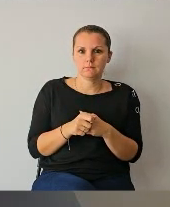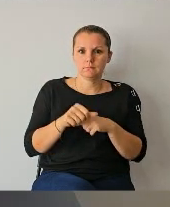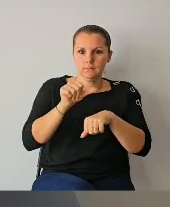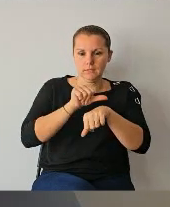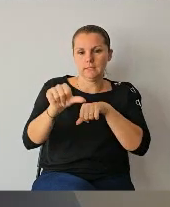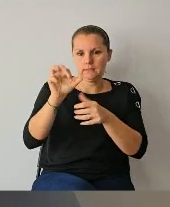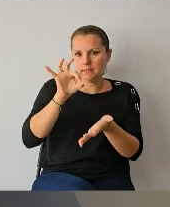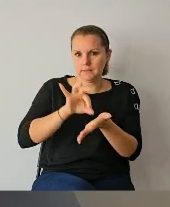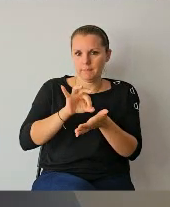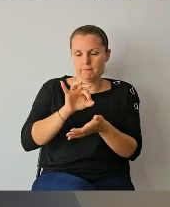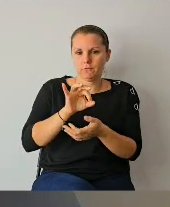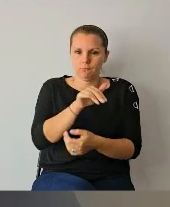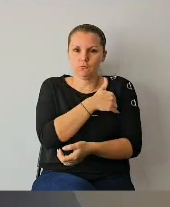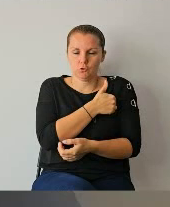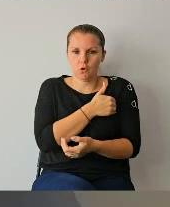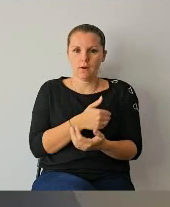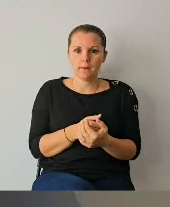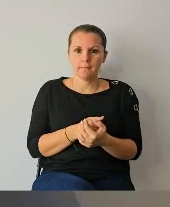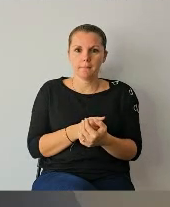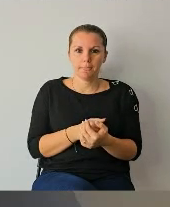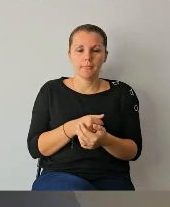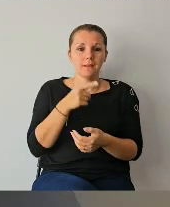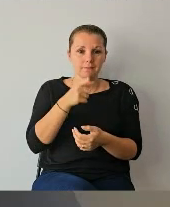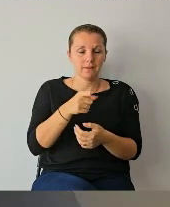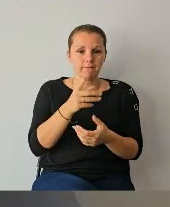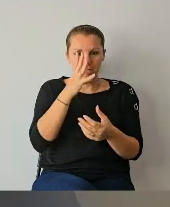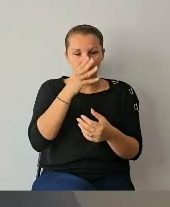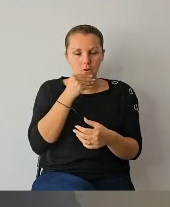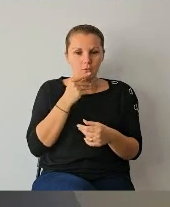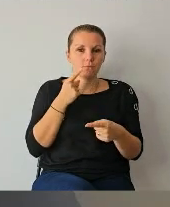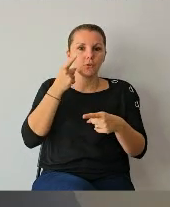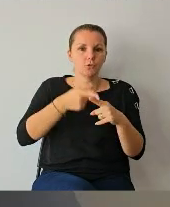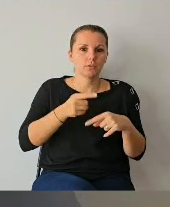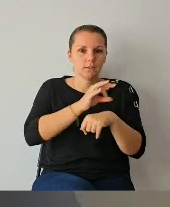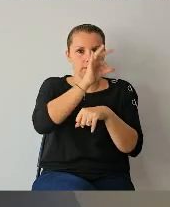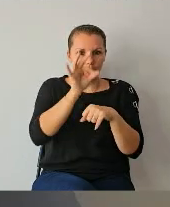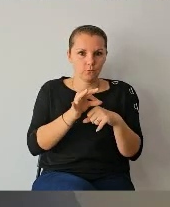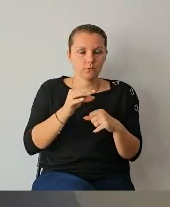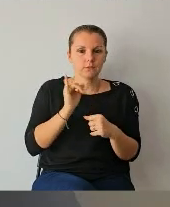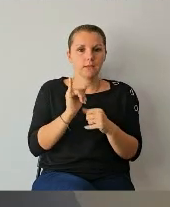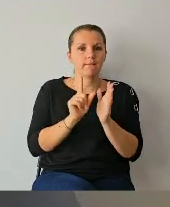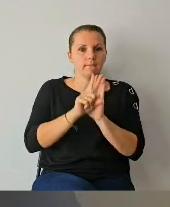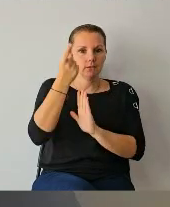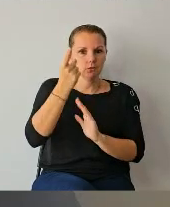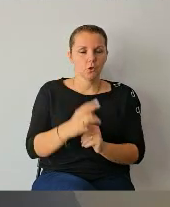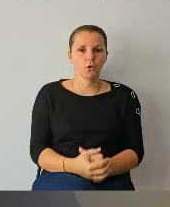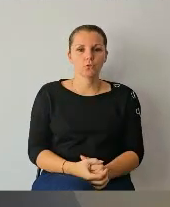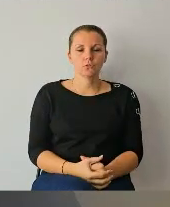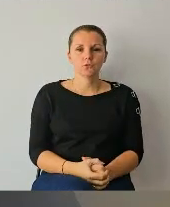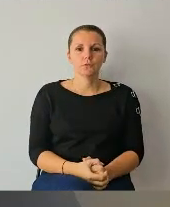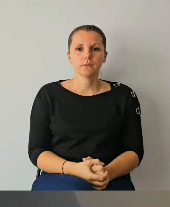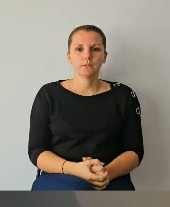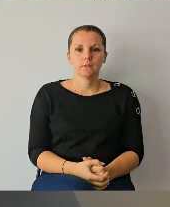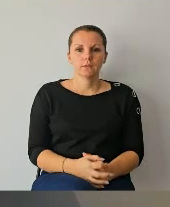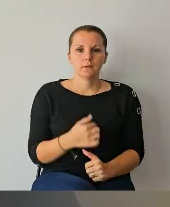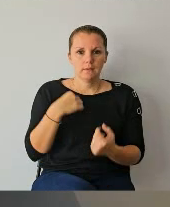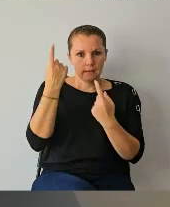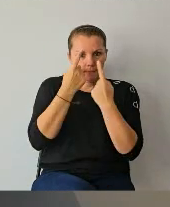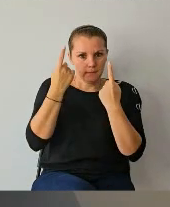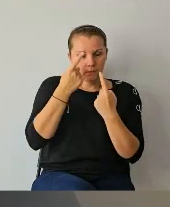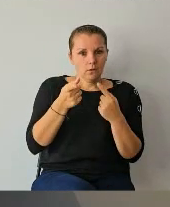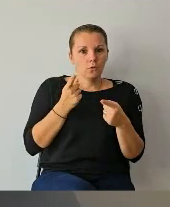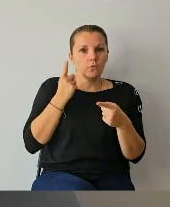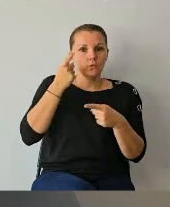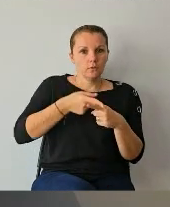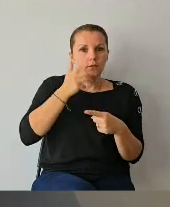jednej ze szkół, więc tutaj tego typu są dodatki funkcyjne tej wysokości. I myślę, że te dodatki